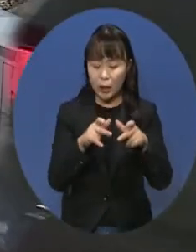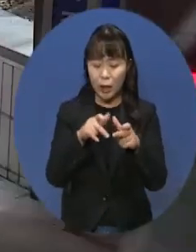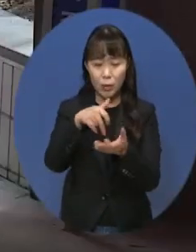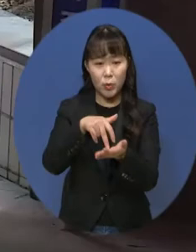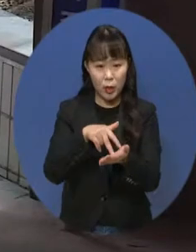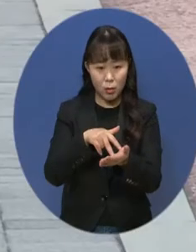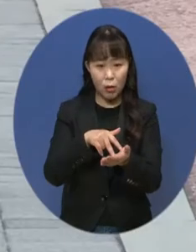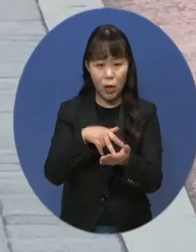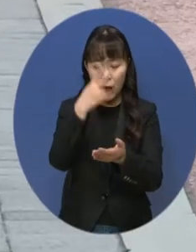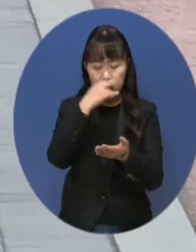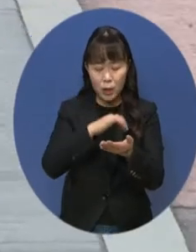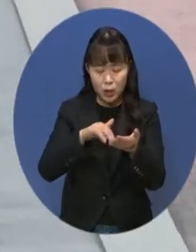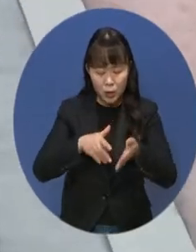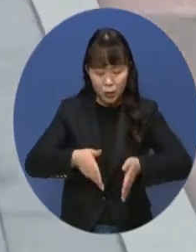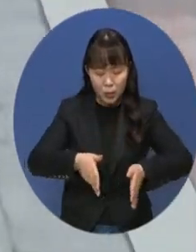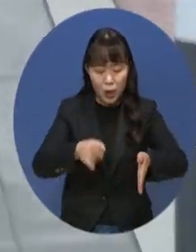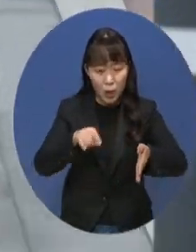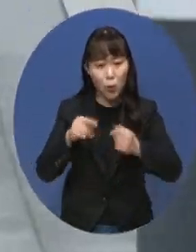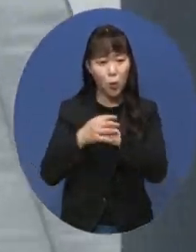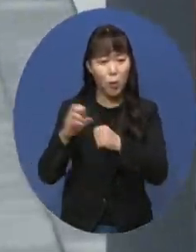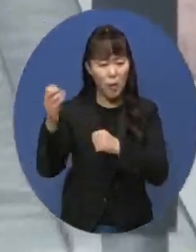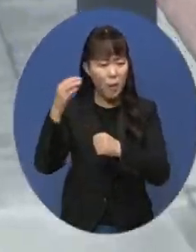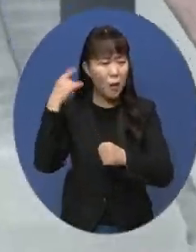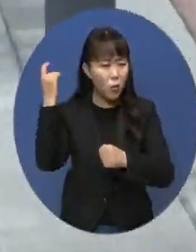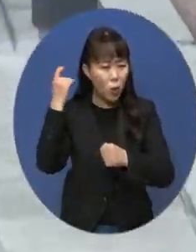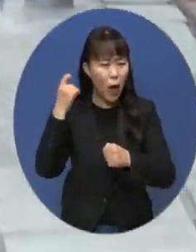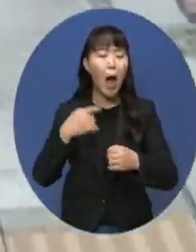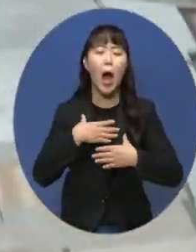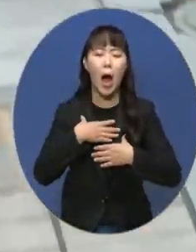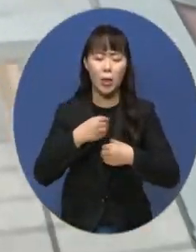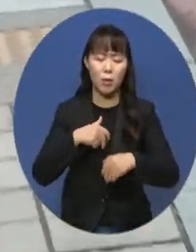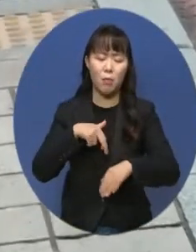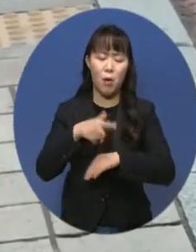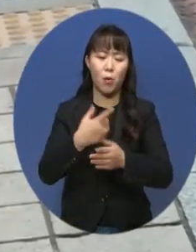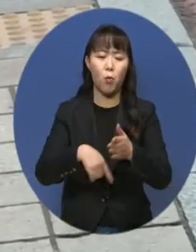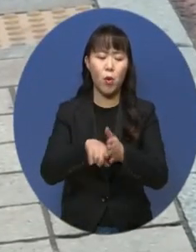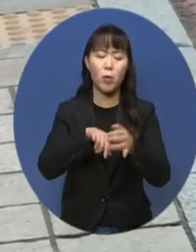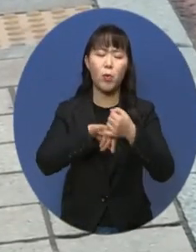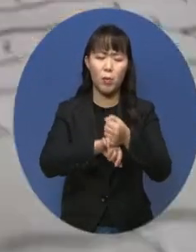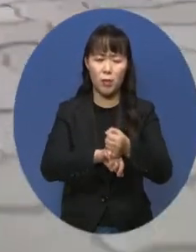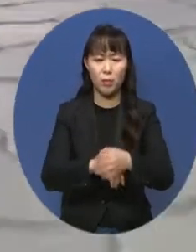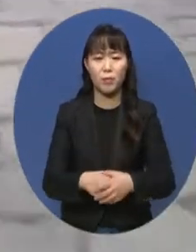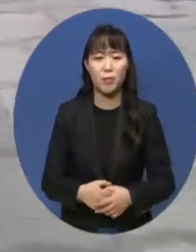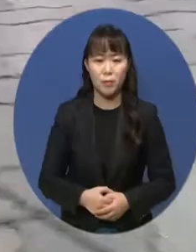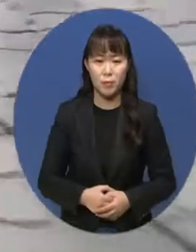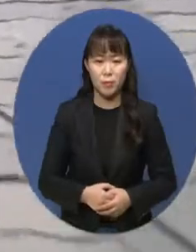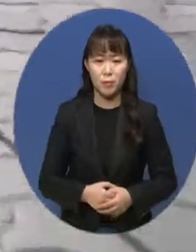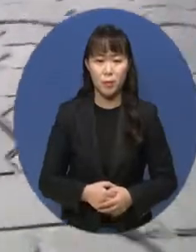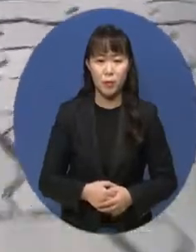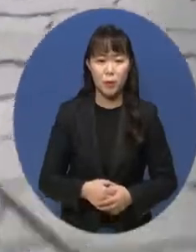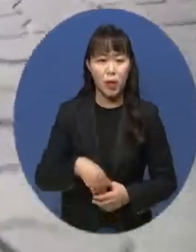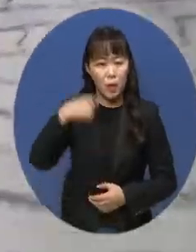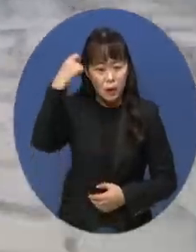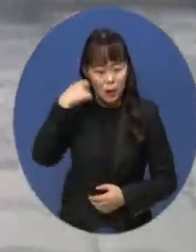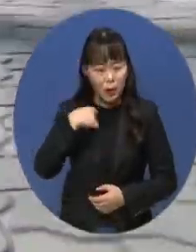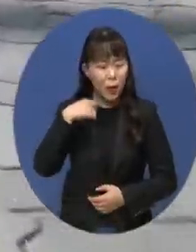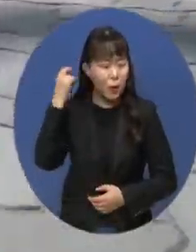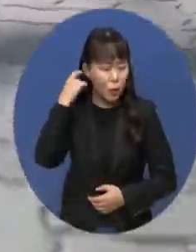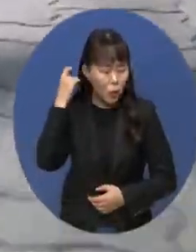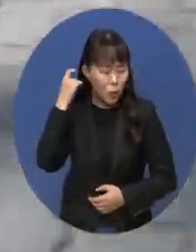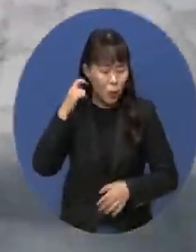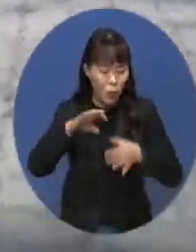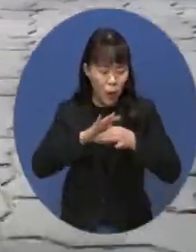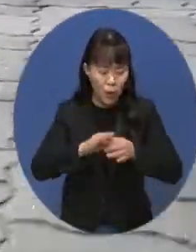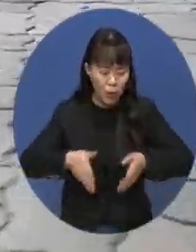시각장애인에게 점자 블록과 출입경보 장치 등은 안전한 보행을 위해 필수적입니다. 촉각과 청각을 통해 동선을